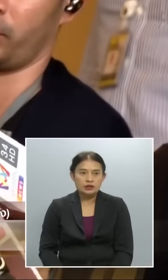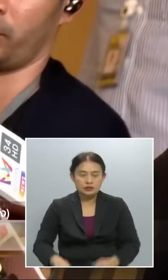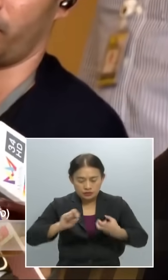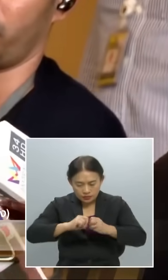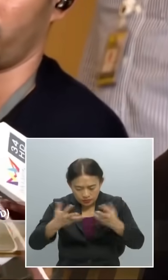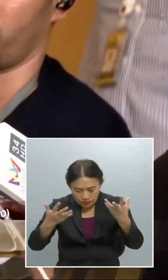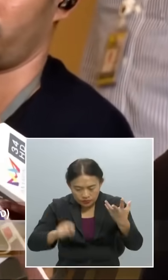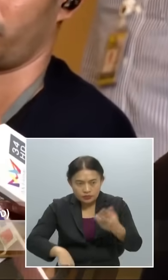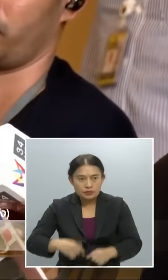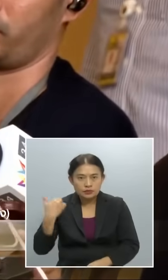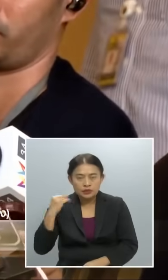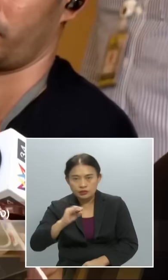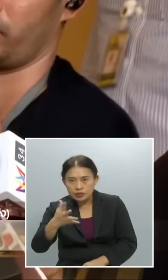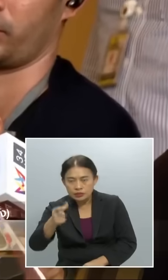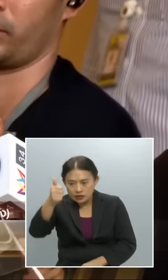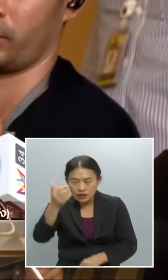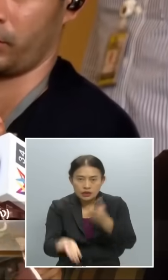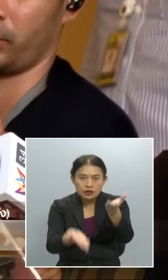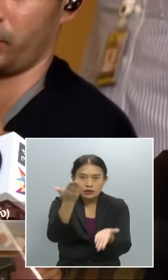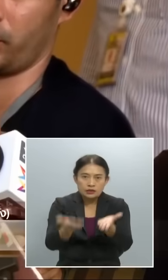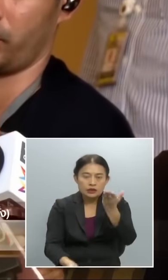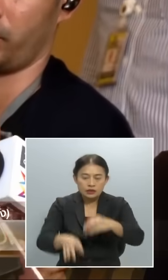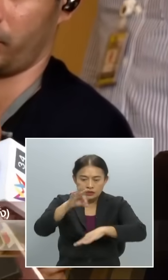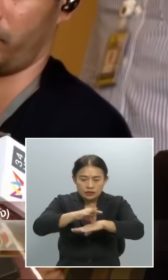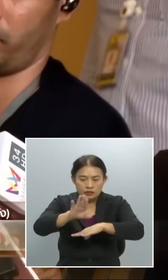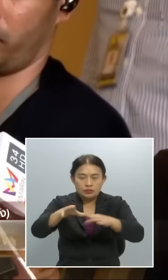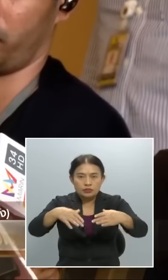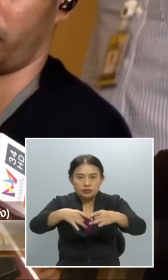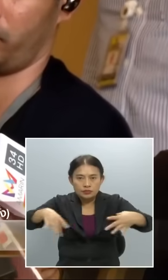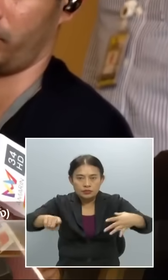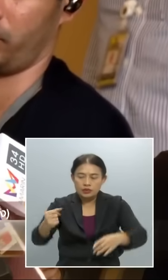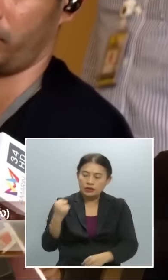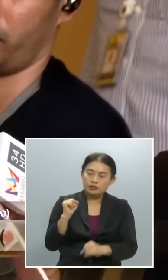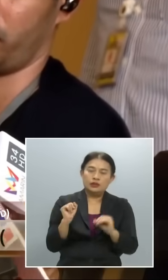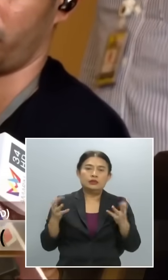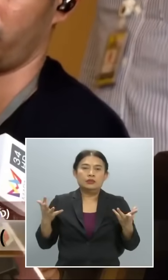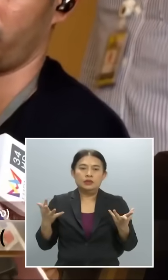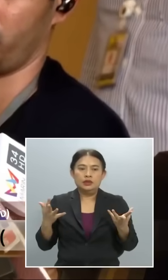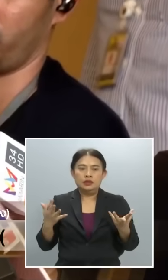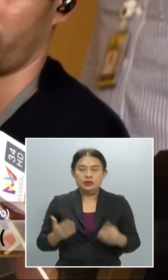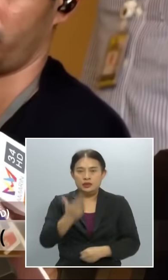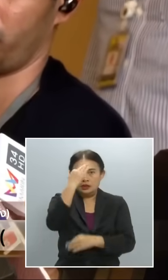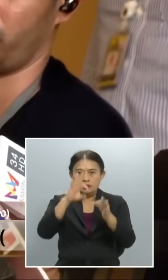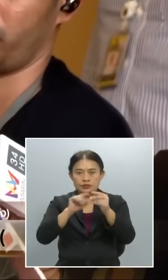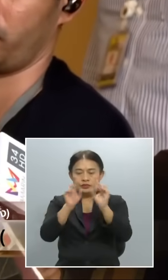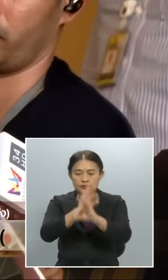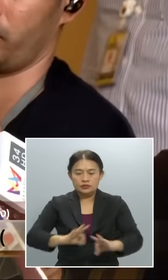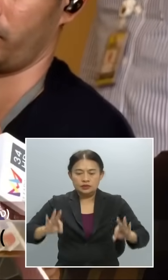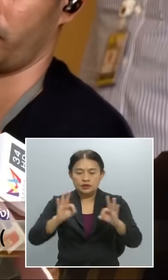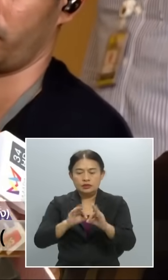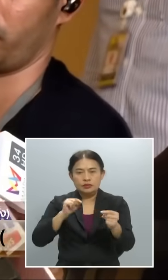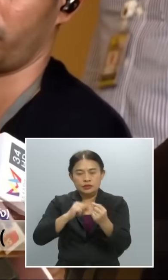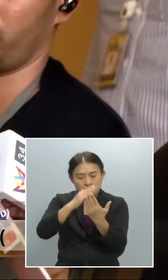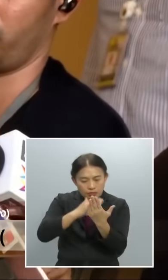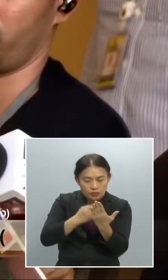ไม่มีก็ได้แล้วก็บอกได้ว่าตำแหน่งผู้นำฝ่ายค้านไม่ได้มีอำนาจบารมีอะไรมากนักเพียงแต่มันจะมีความสำคัญในบางเรื่องเช่น